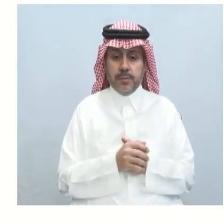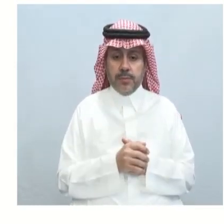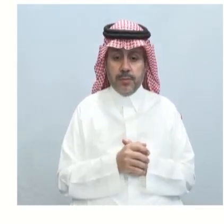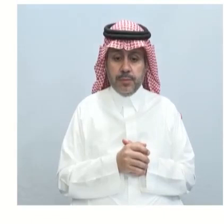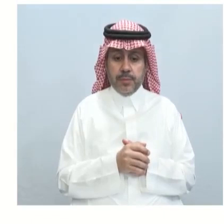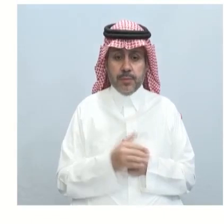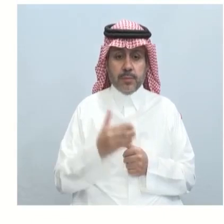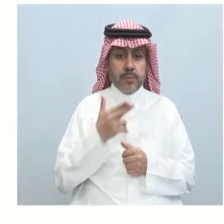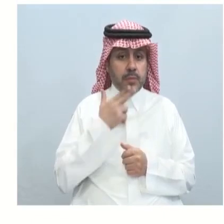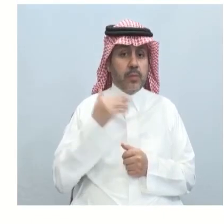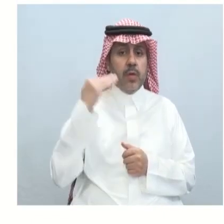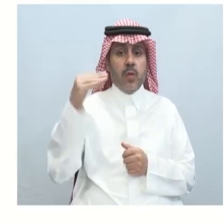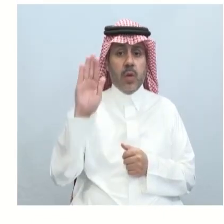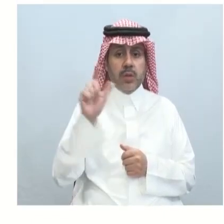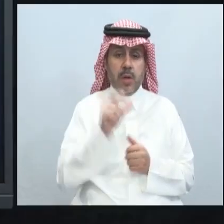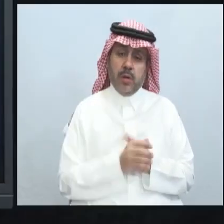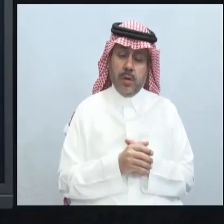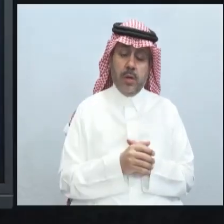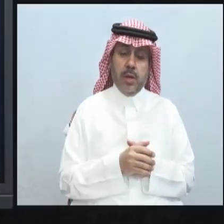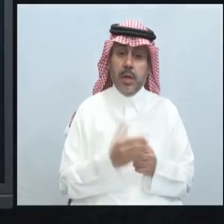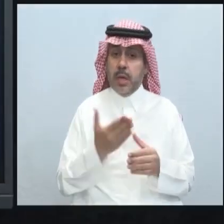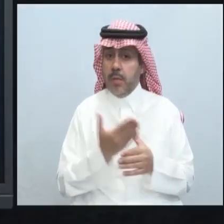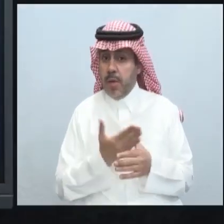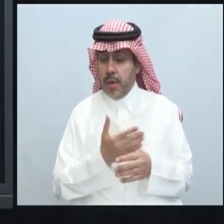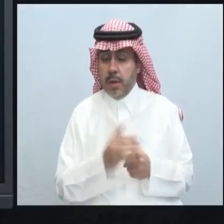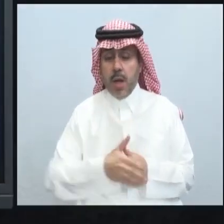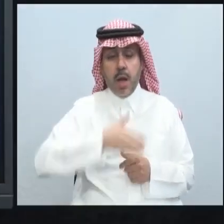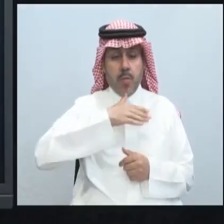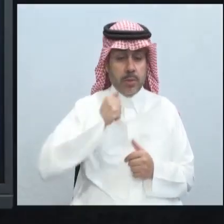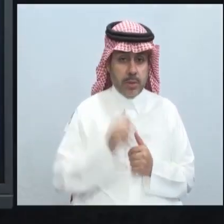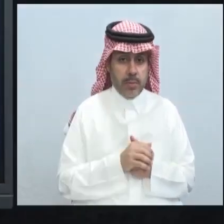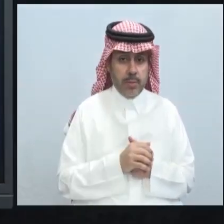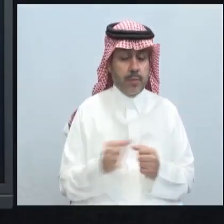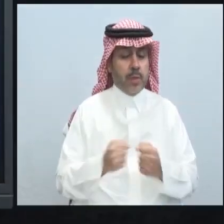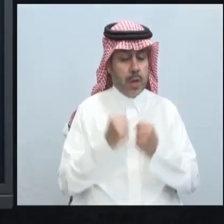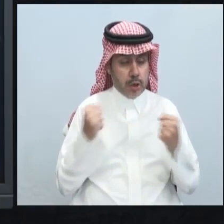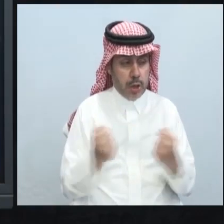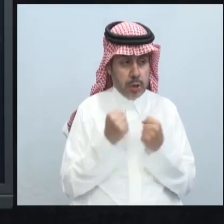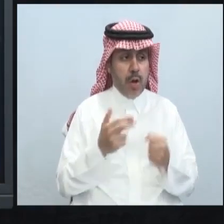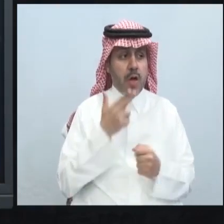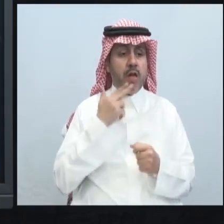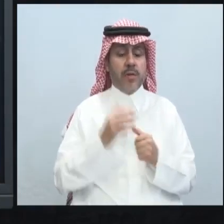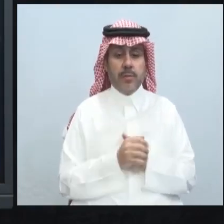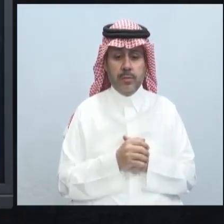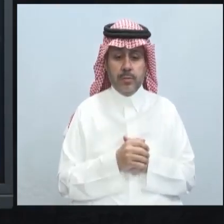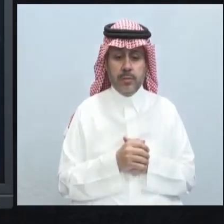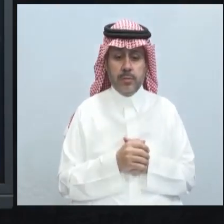الحسن لماذا لان النبي صلى الله عليه وسلم كان حريصا على النظافه